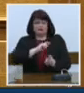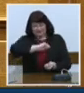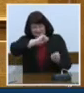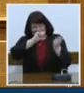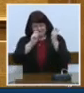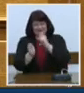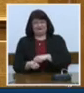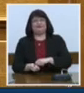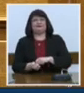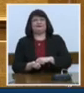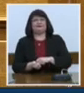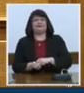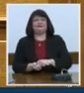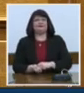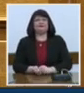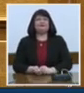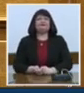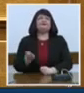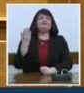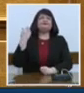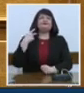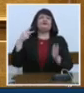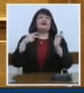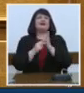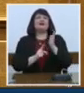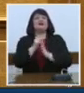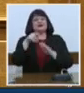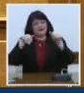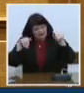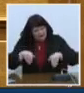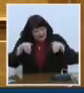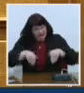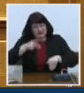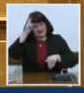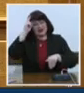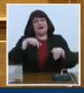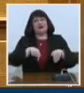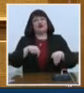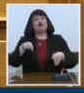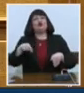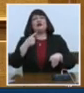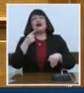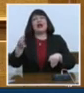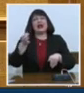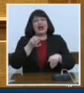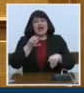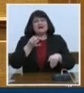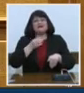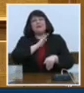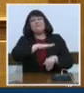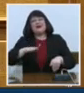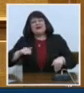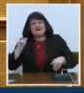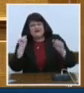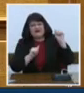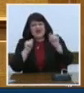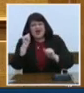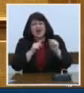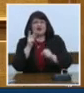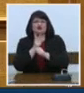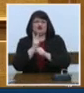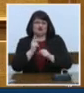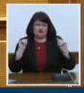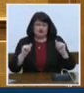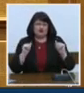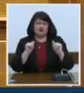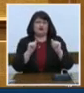τους γερμανοτσολιάδες του 2011 στους παιδεραστές του 2021. Αργήσατε